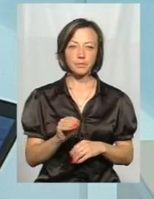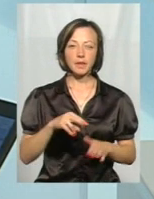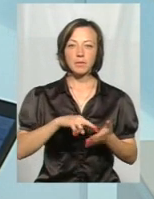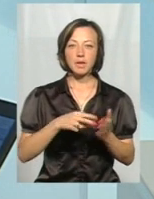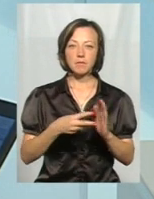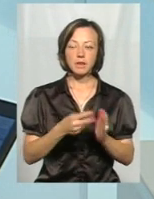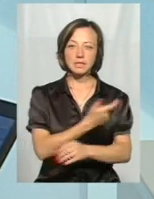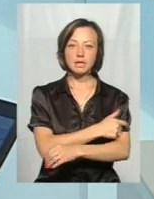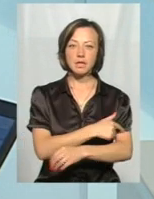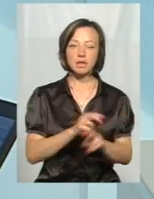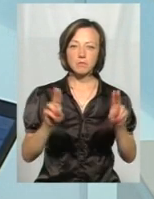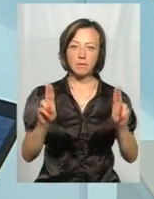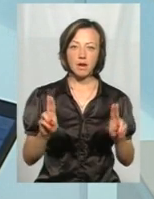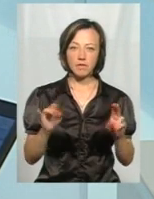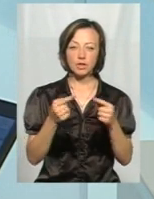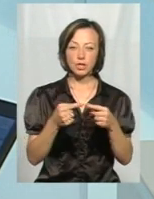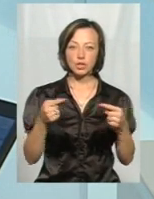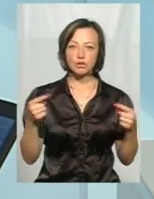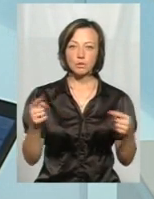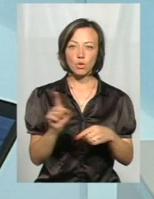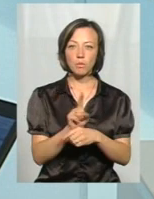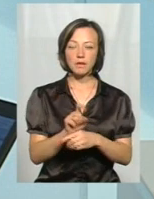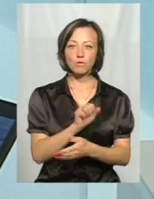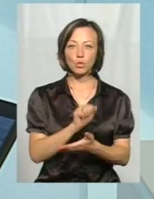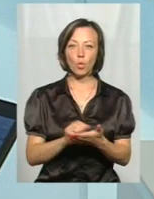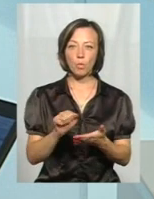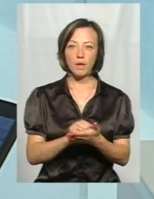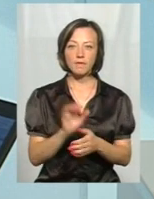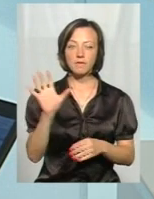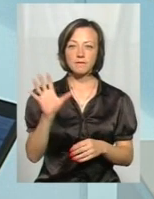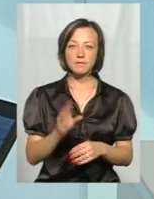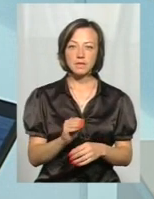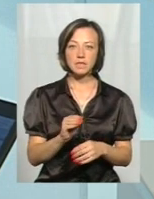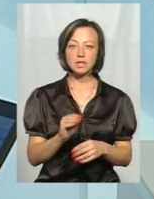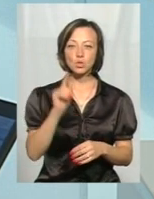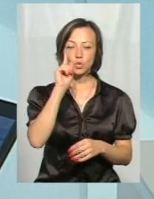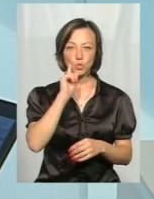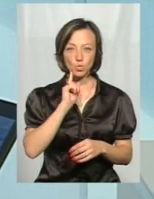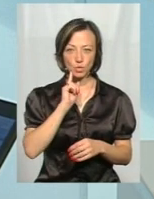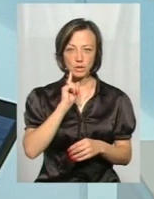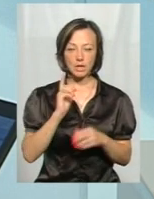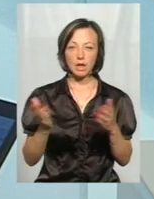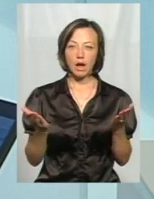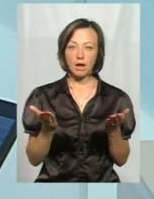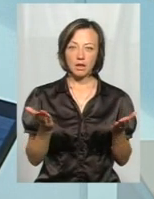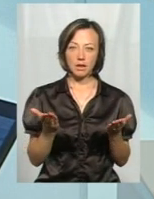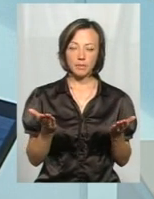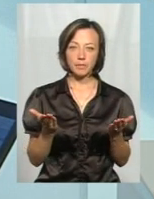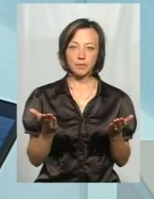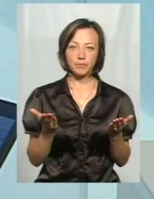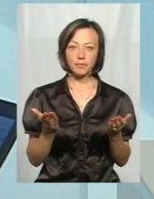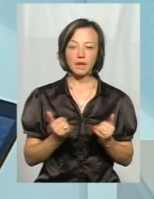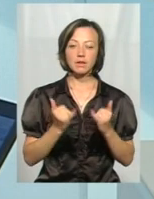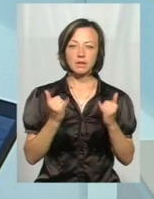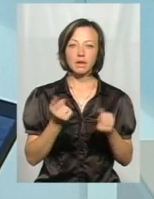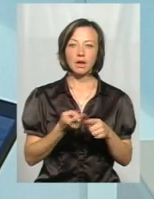передбачені санітарними правилами та іншими нормативними документами всі ті зручності, які для